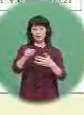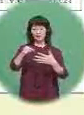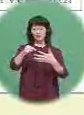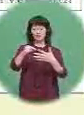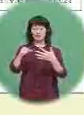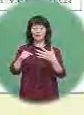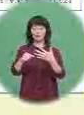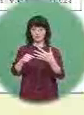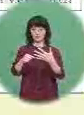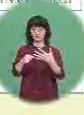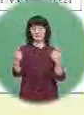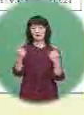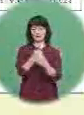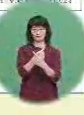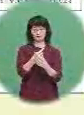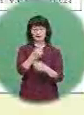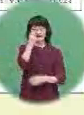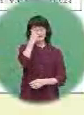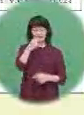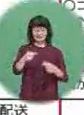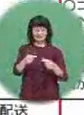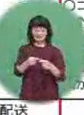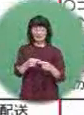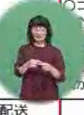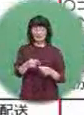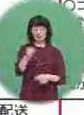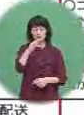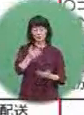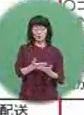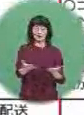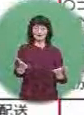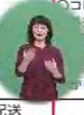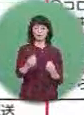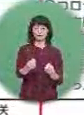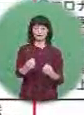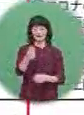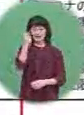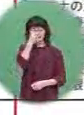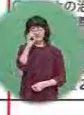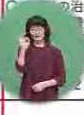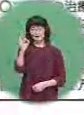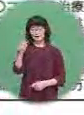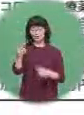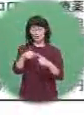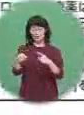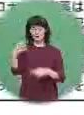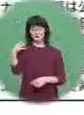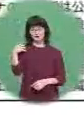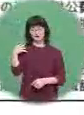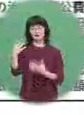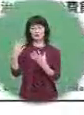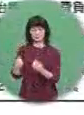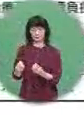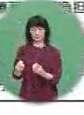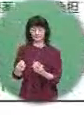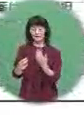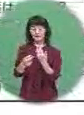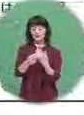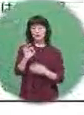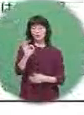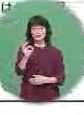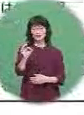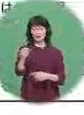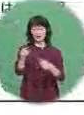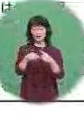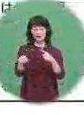五類感染症遺構に伴い検査キットの無料配布や検査費用の公費負担は終了し医療費は